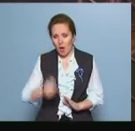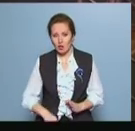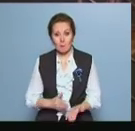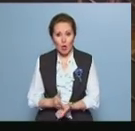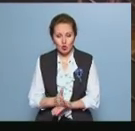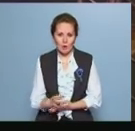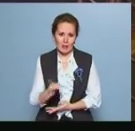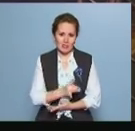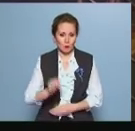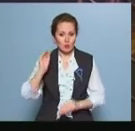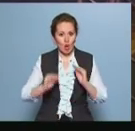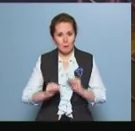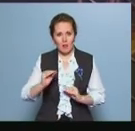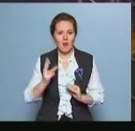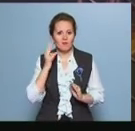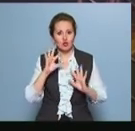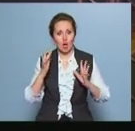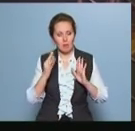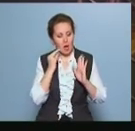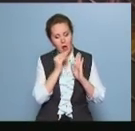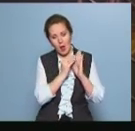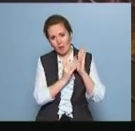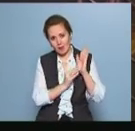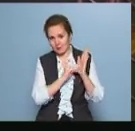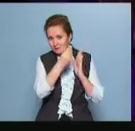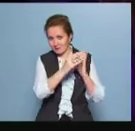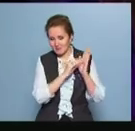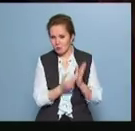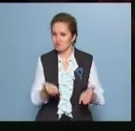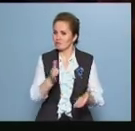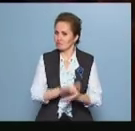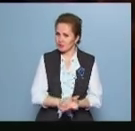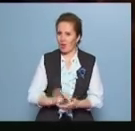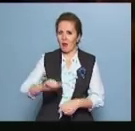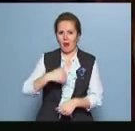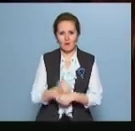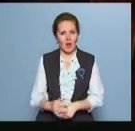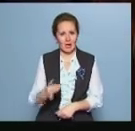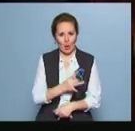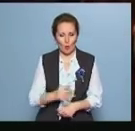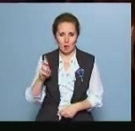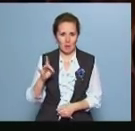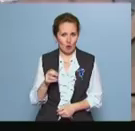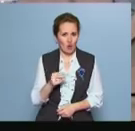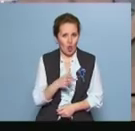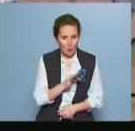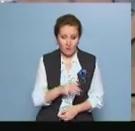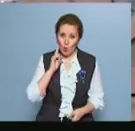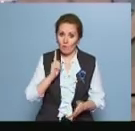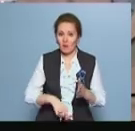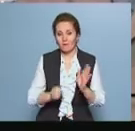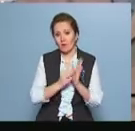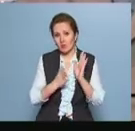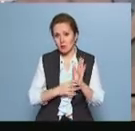событийном календаре на 2019 год. Презентовал календарь лично глава региона Александр Причалов. Уверен, что мы в 2019 году еще нет